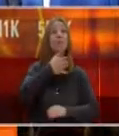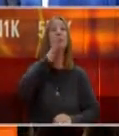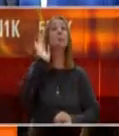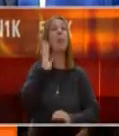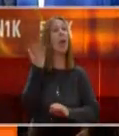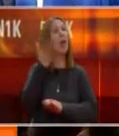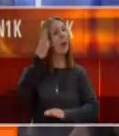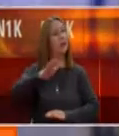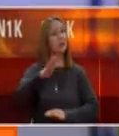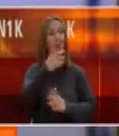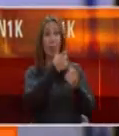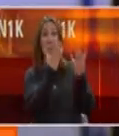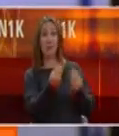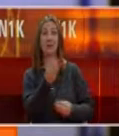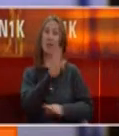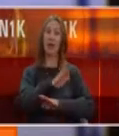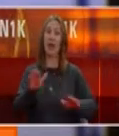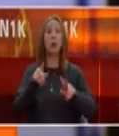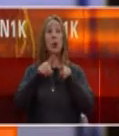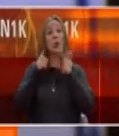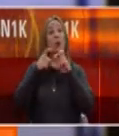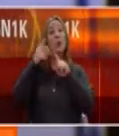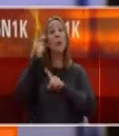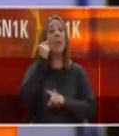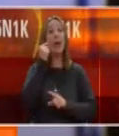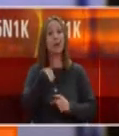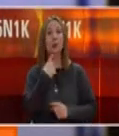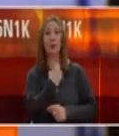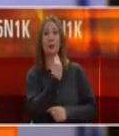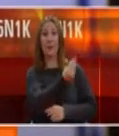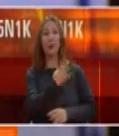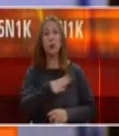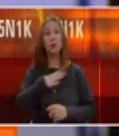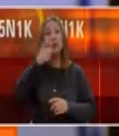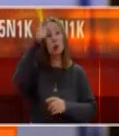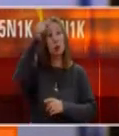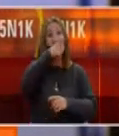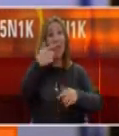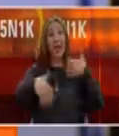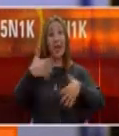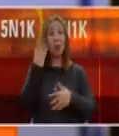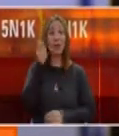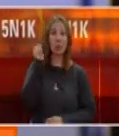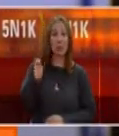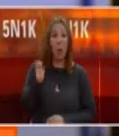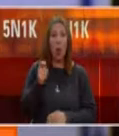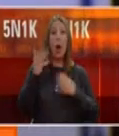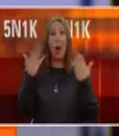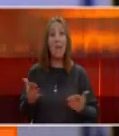azından varlığınız yeter. Şimdi Nuri Kaya'ya söz vermek istiyorum. Sevgili seyirciler, Türkiye'de engelli olmak zor ama